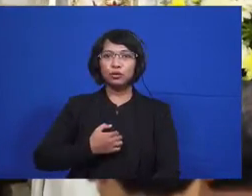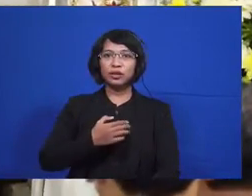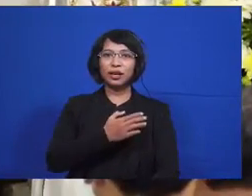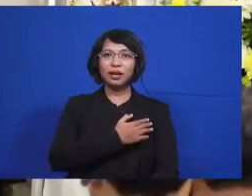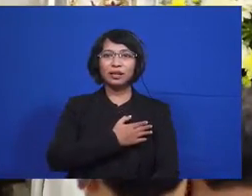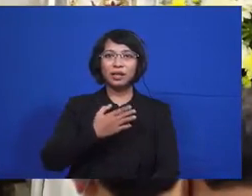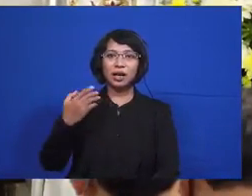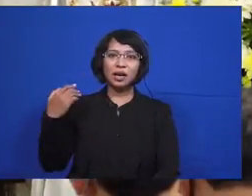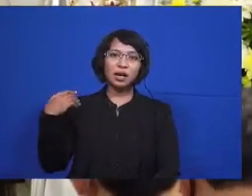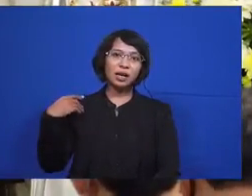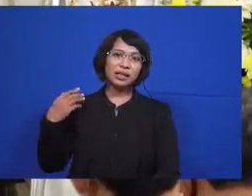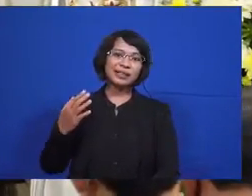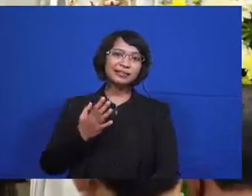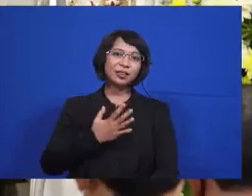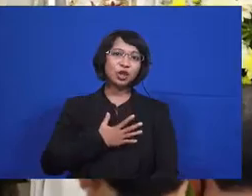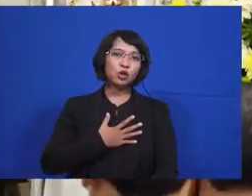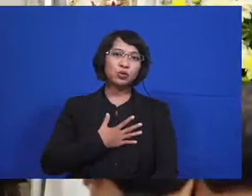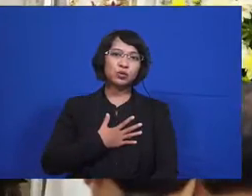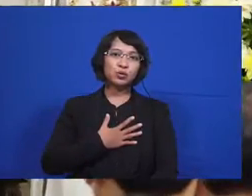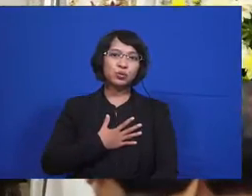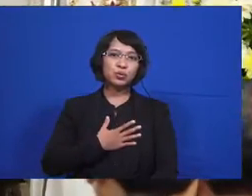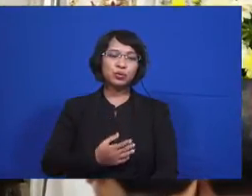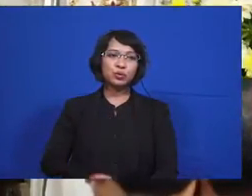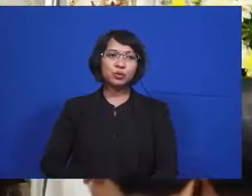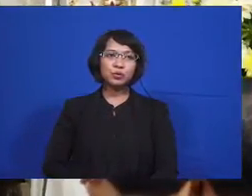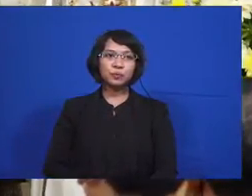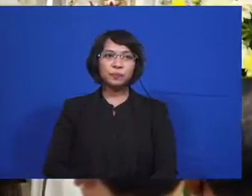dan Putera dan Roh